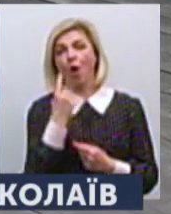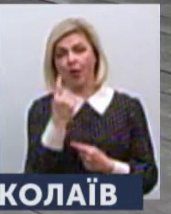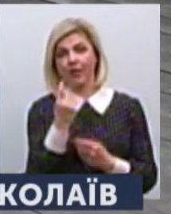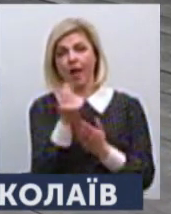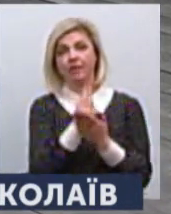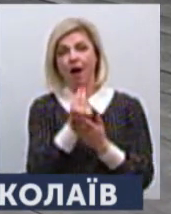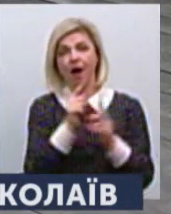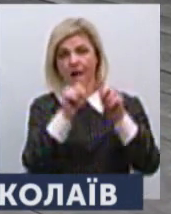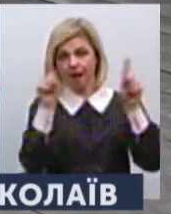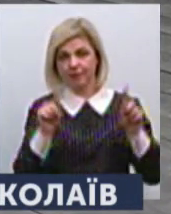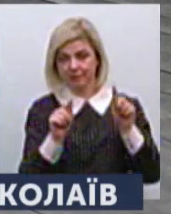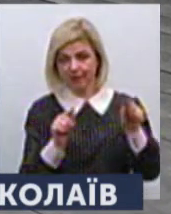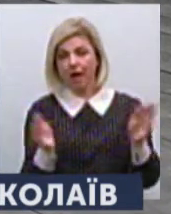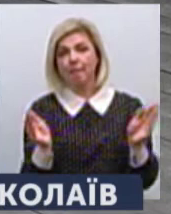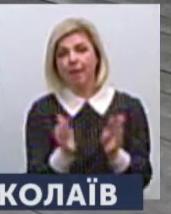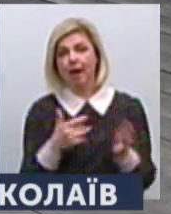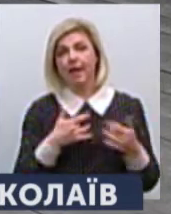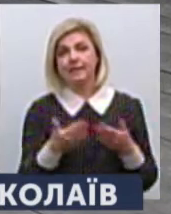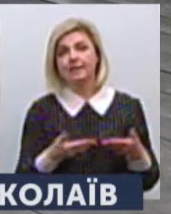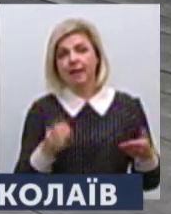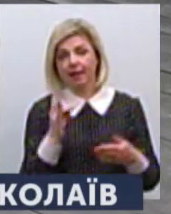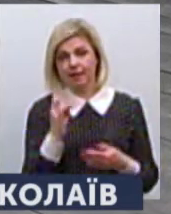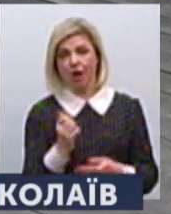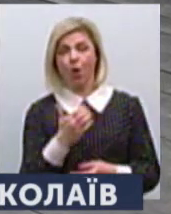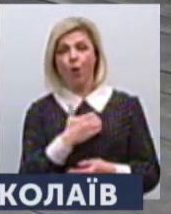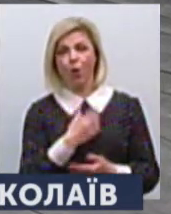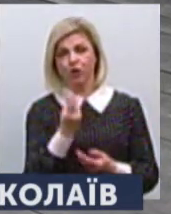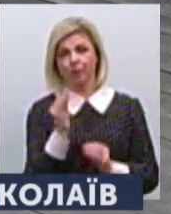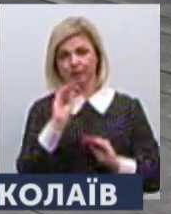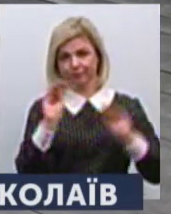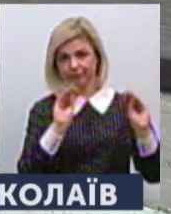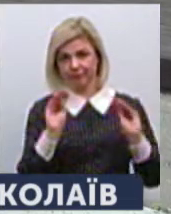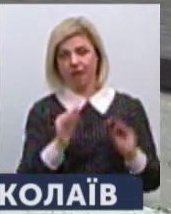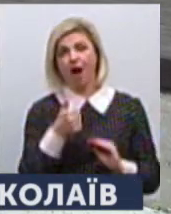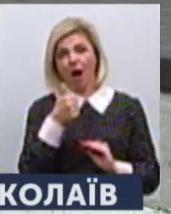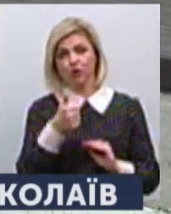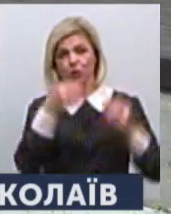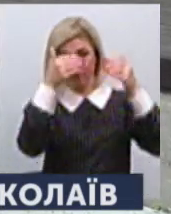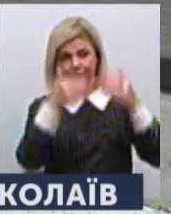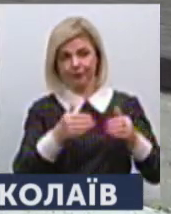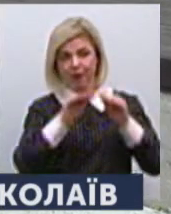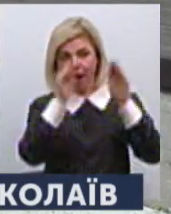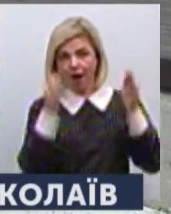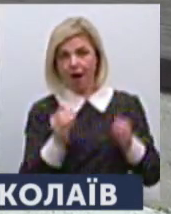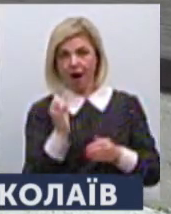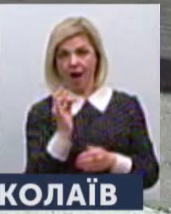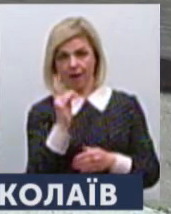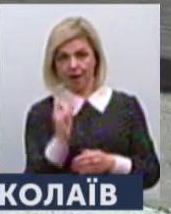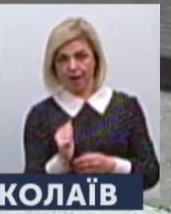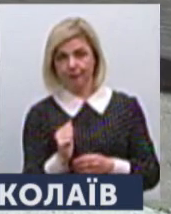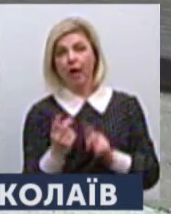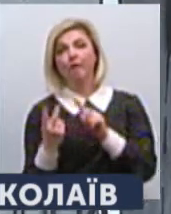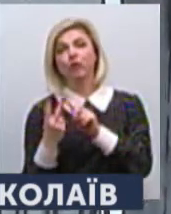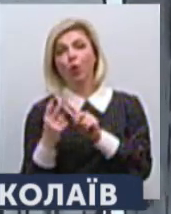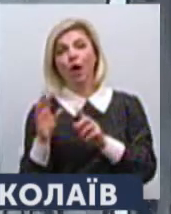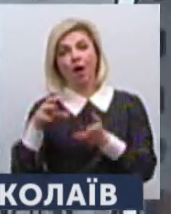буде на нашій малій сцені. Ми хочемо трохи обіграти цю дуже гарну арку таку. Ось, а друга локація